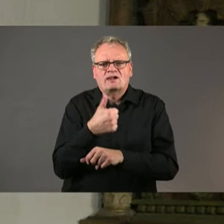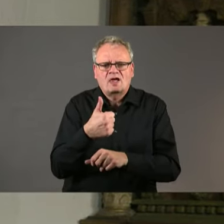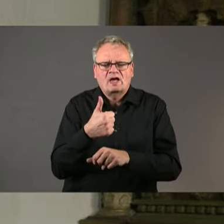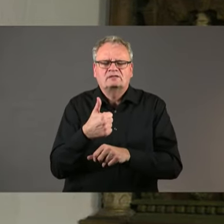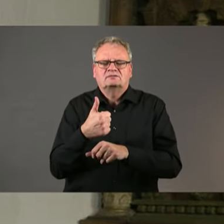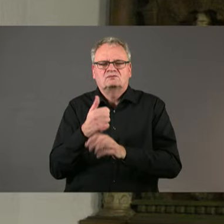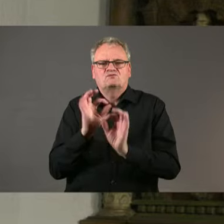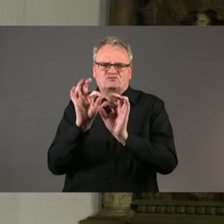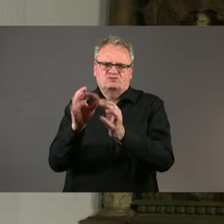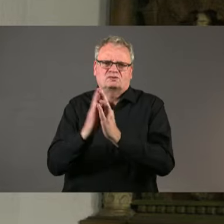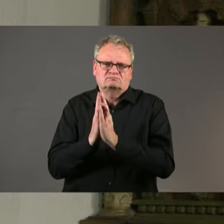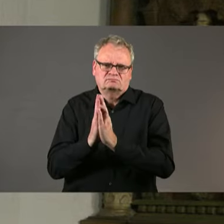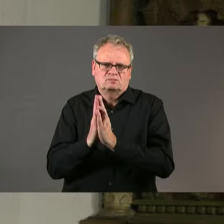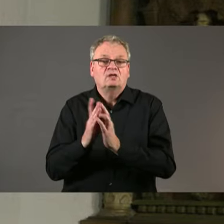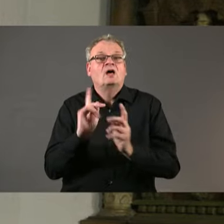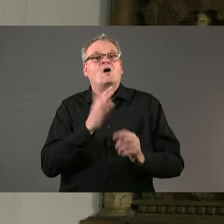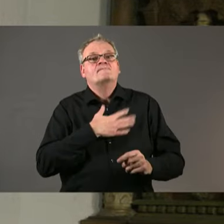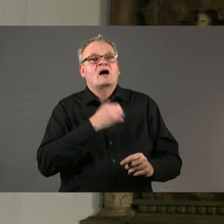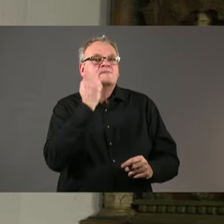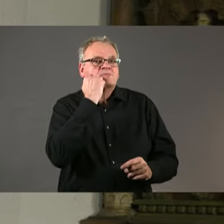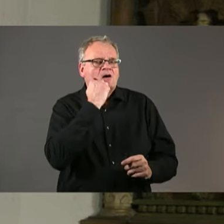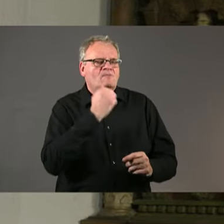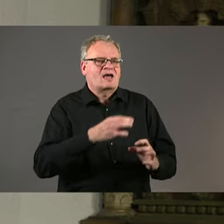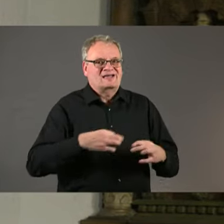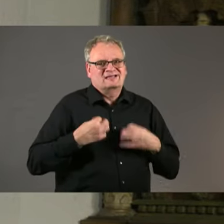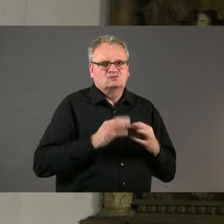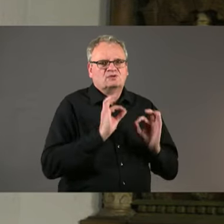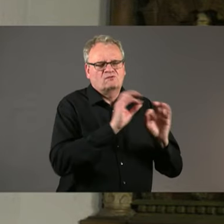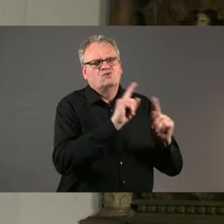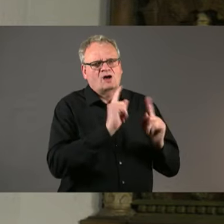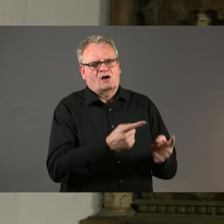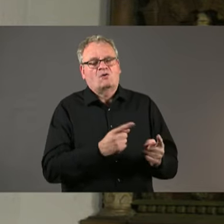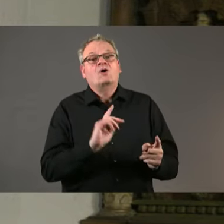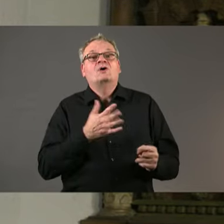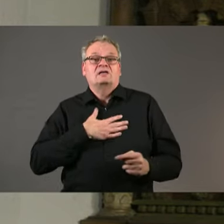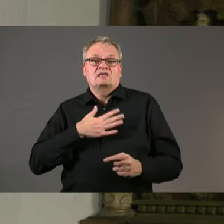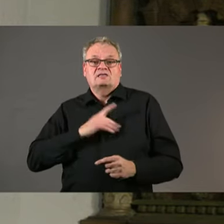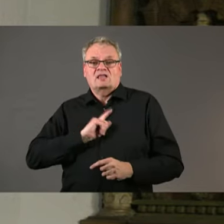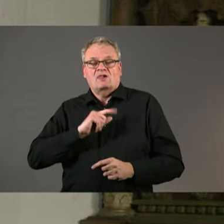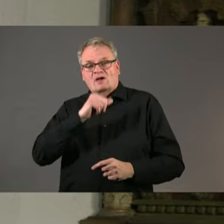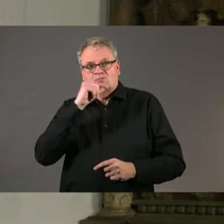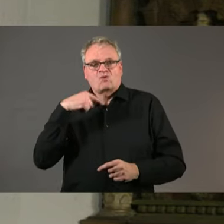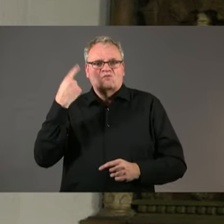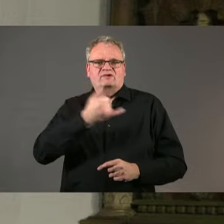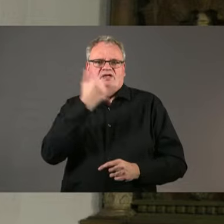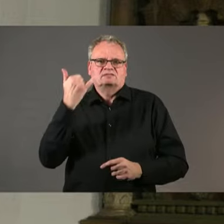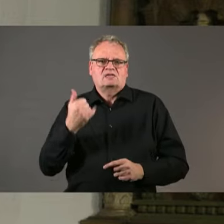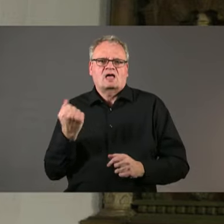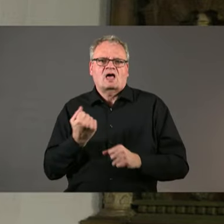für meine Mutter und dass ich im nächsten Jahr eine neue berufliche Perspektive finde.